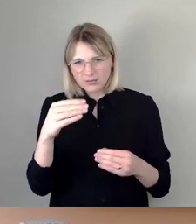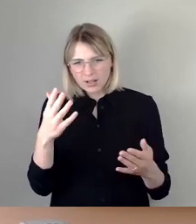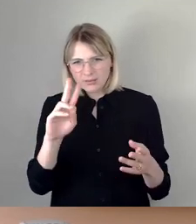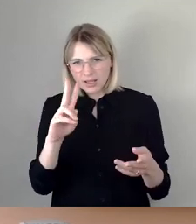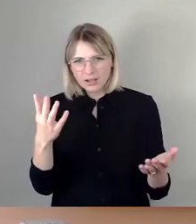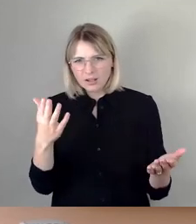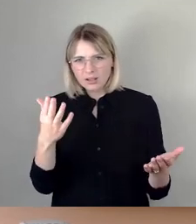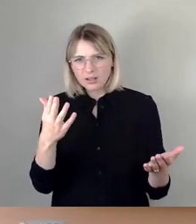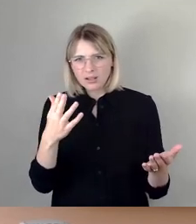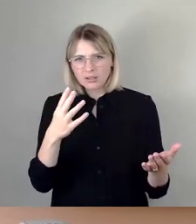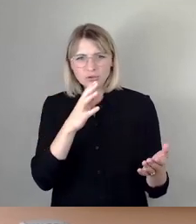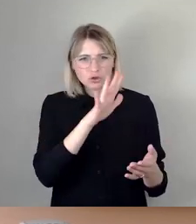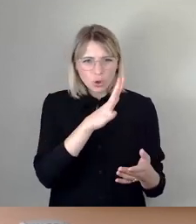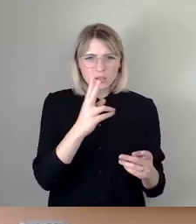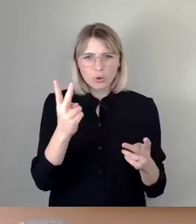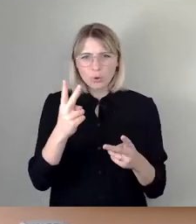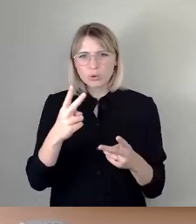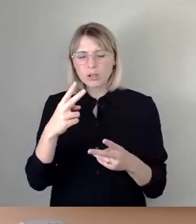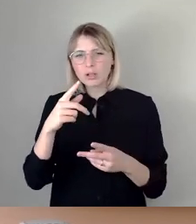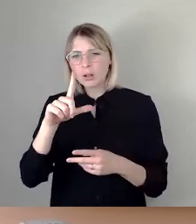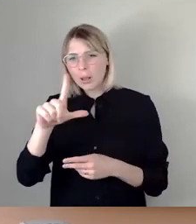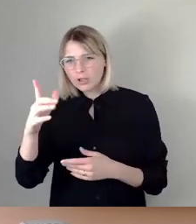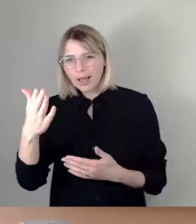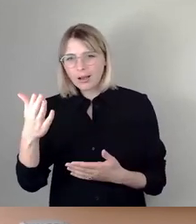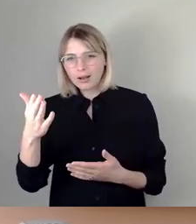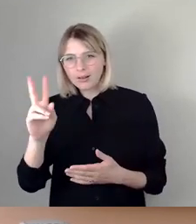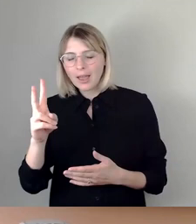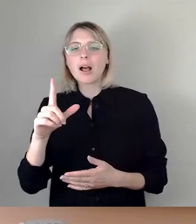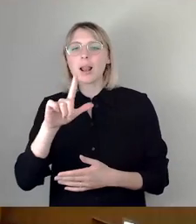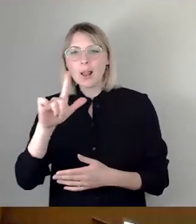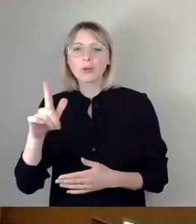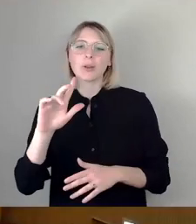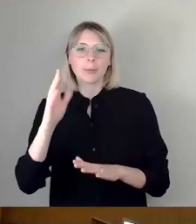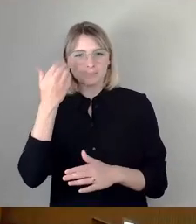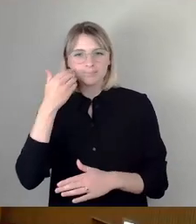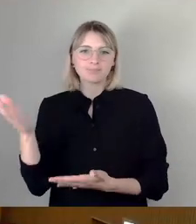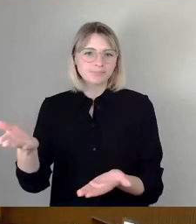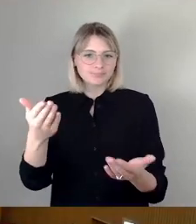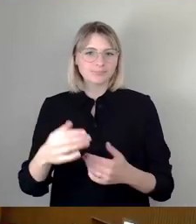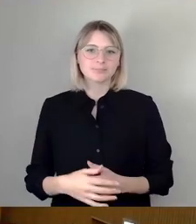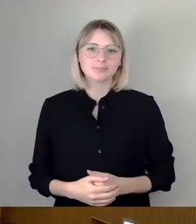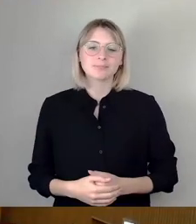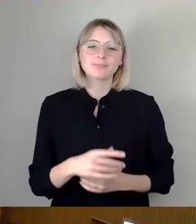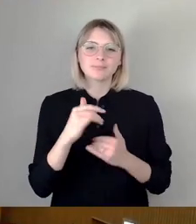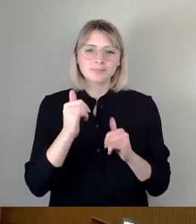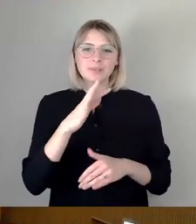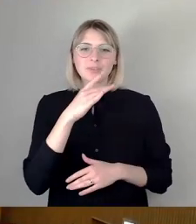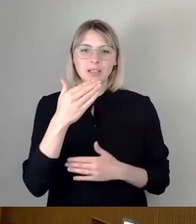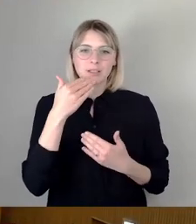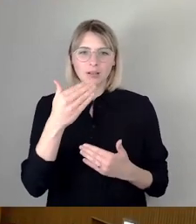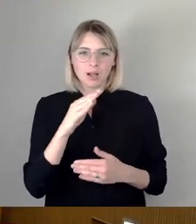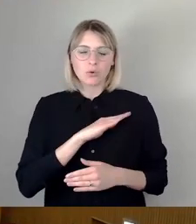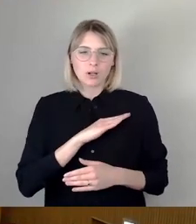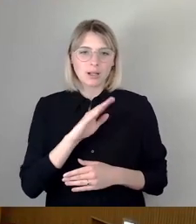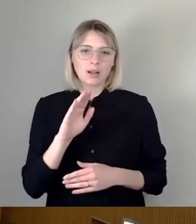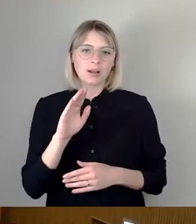Thorsten Schulze oder Thomas Löser? Okay, Thomas Löser, bitteschön. Ja, vielen Dank, Kollege Erster Bürgermeister.